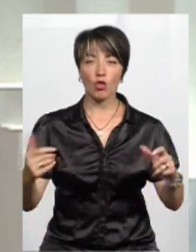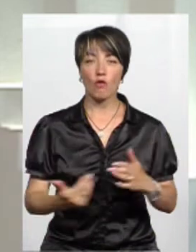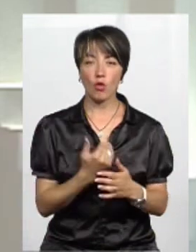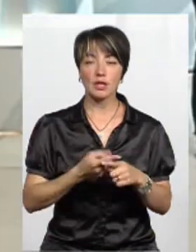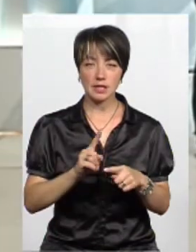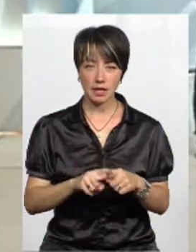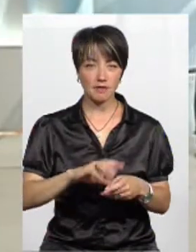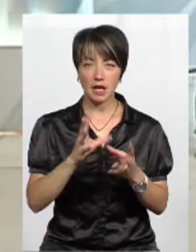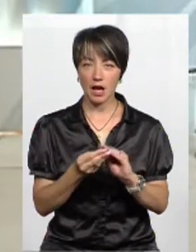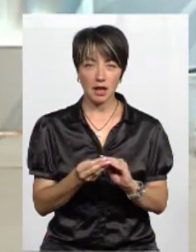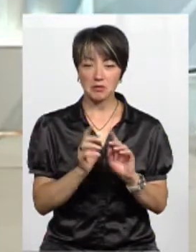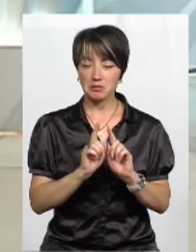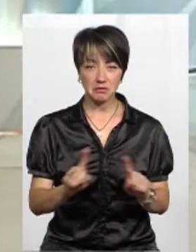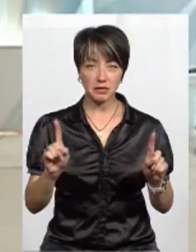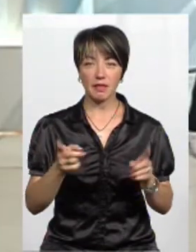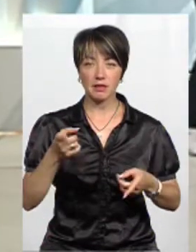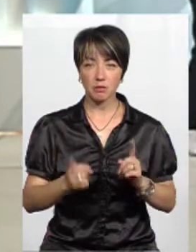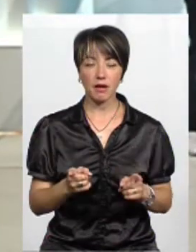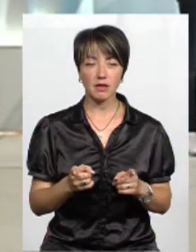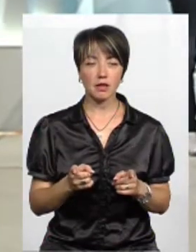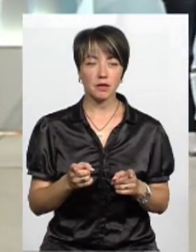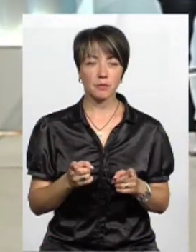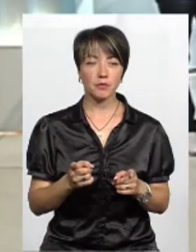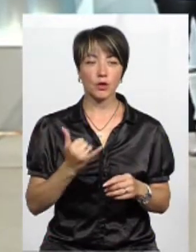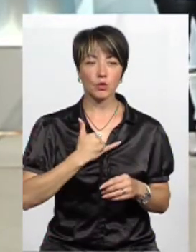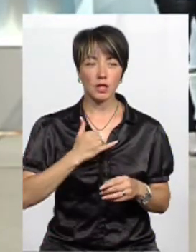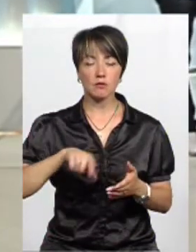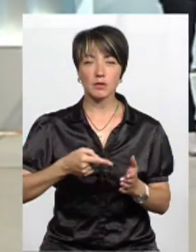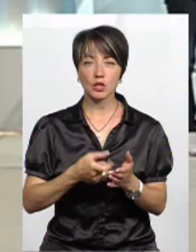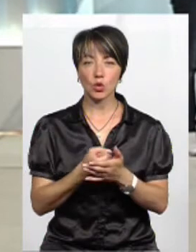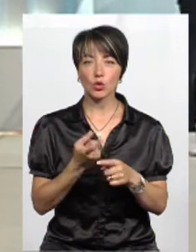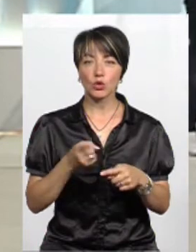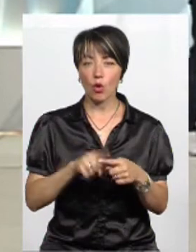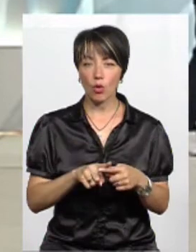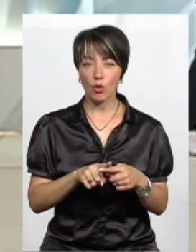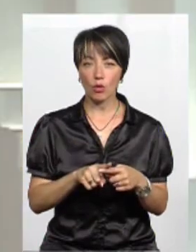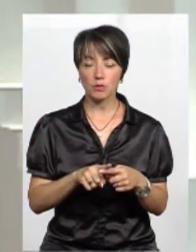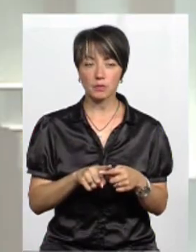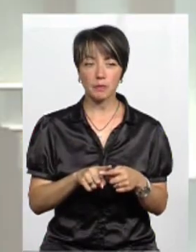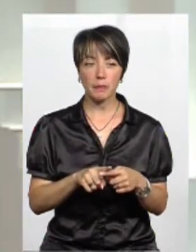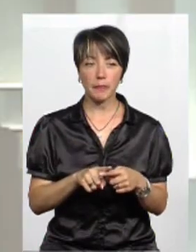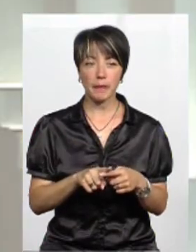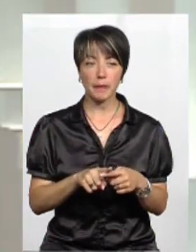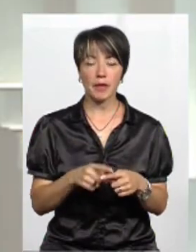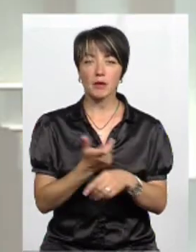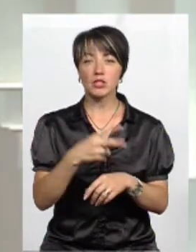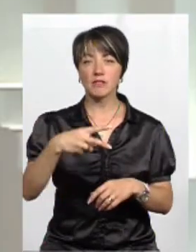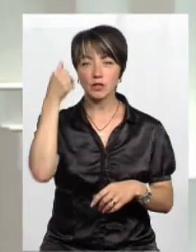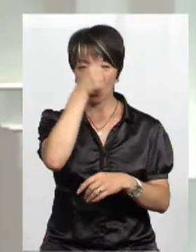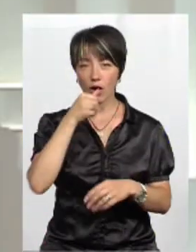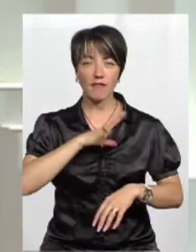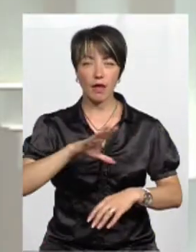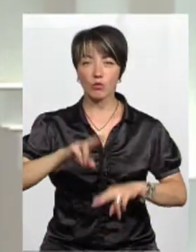нового. Це взагалі прецедент, тому що насправді в нас в місті до цього там більше 20 років